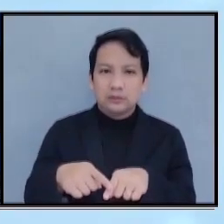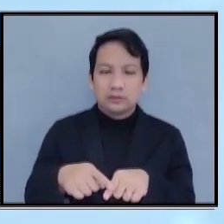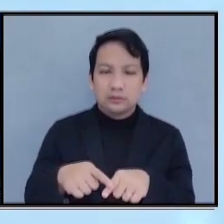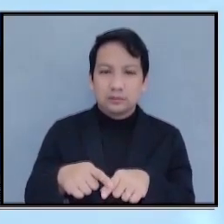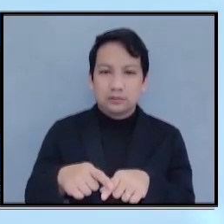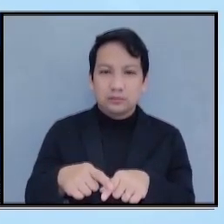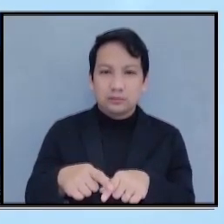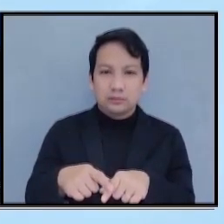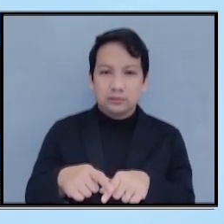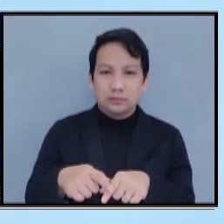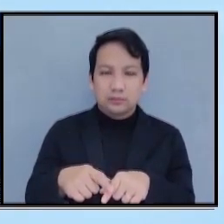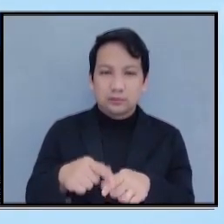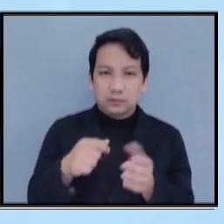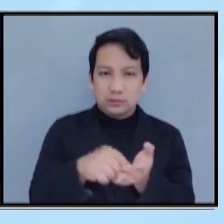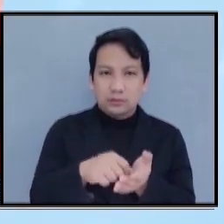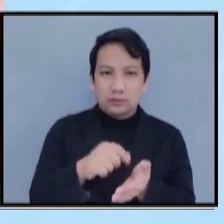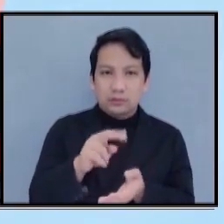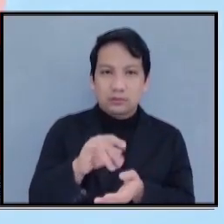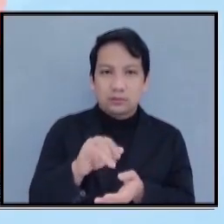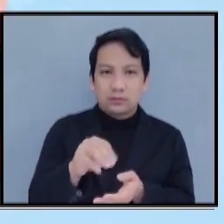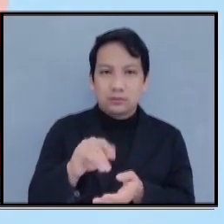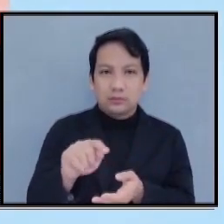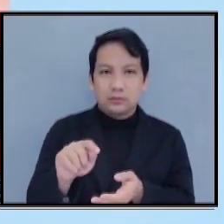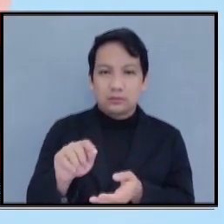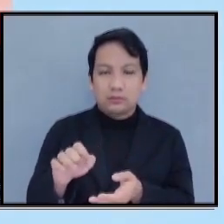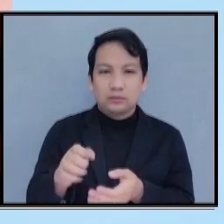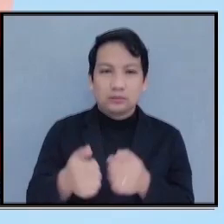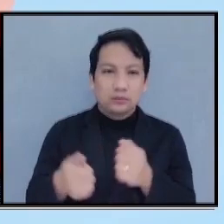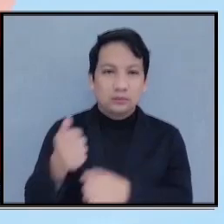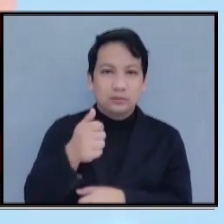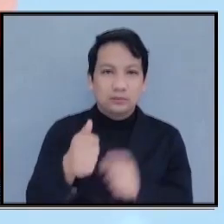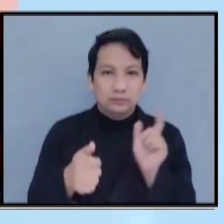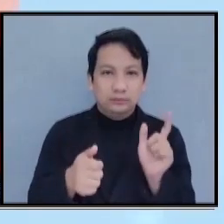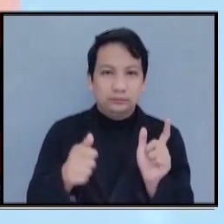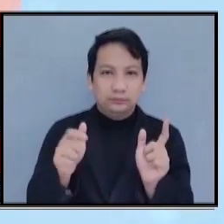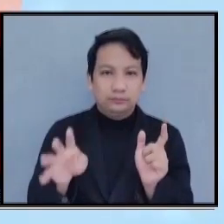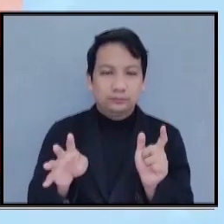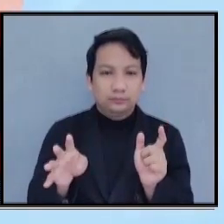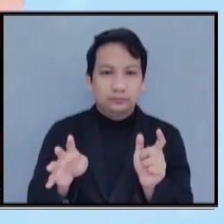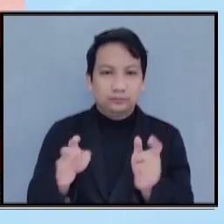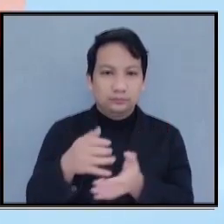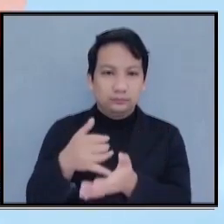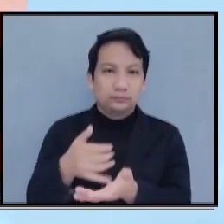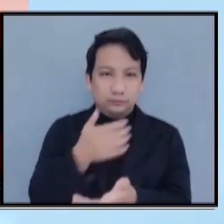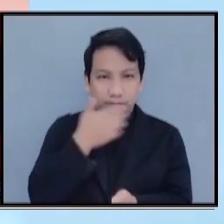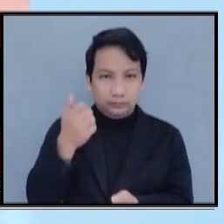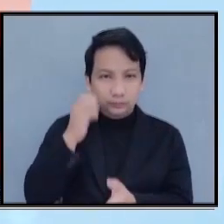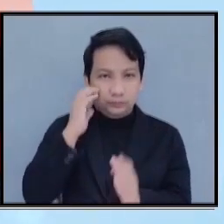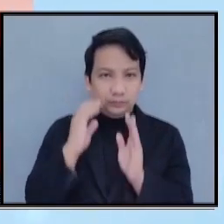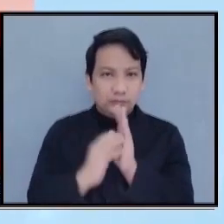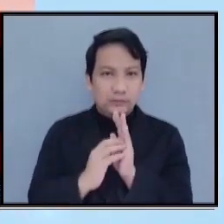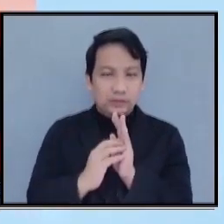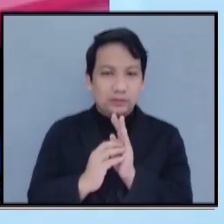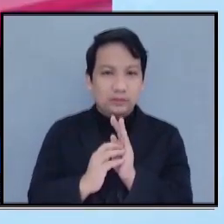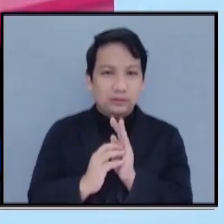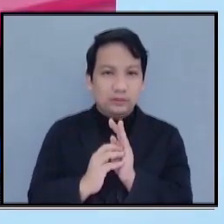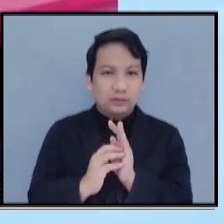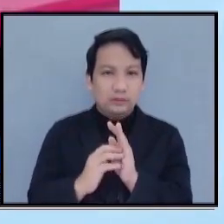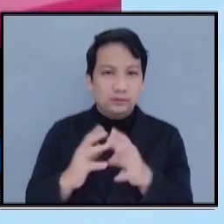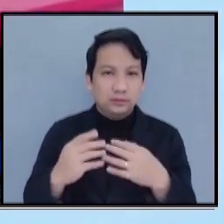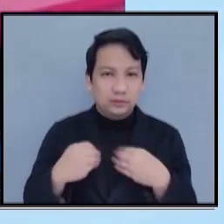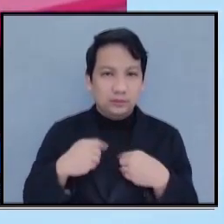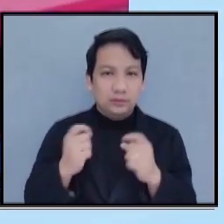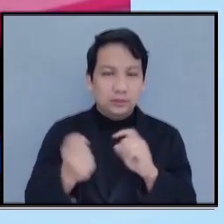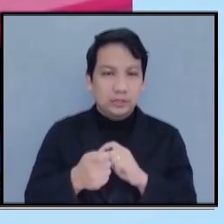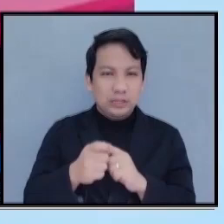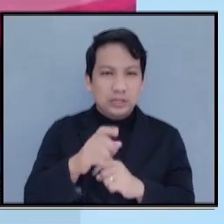understatement." Samantala, nominado sa 2024 Oscars ang pelikulang Barbie sa Best Picture category at Adapted Screenplay. Si